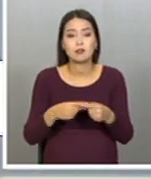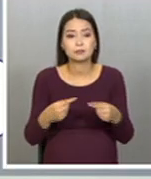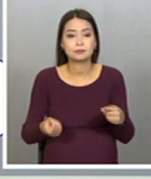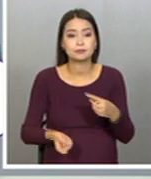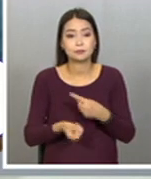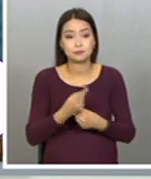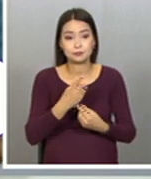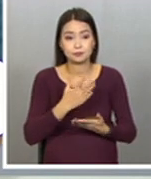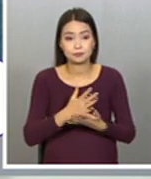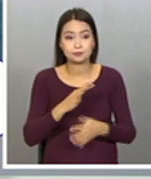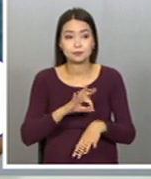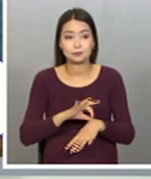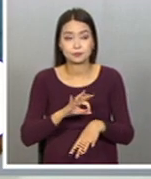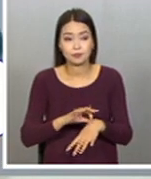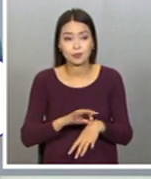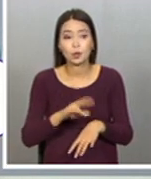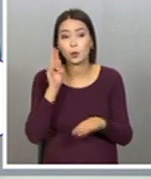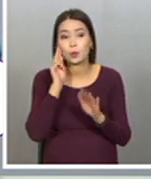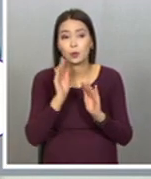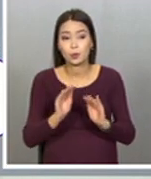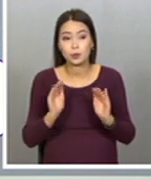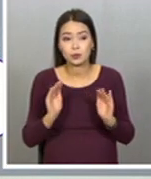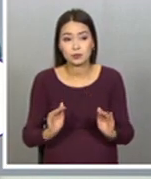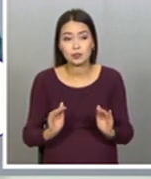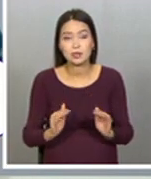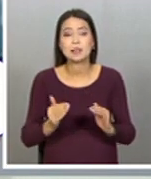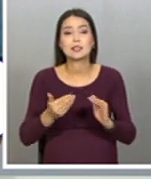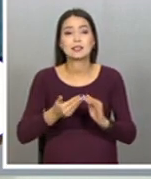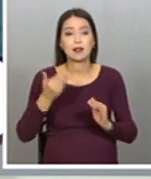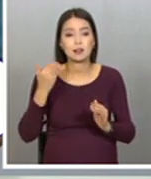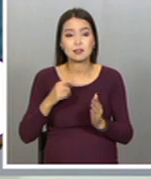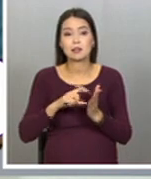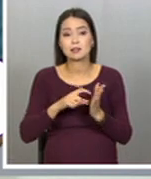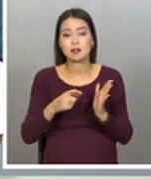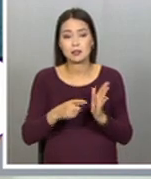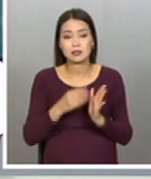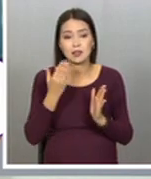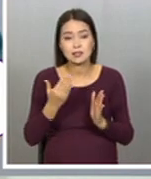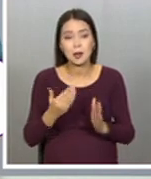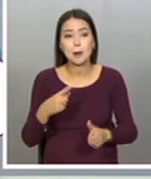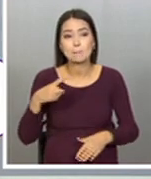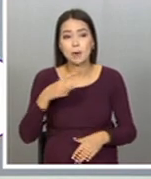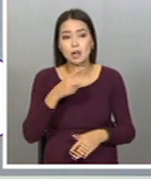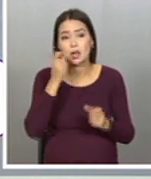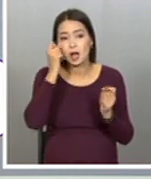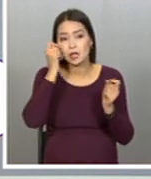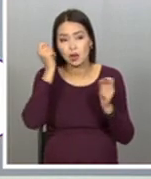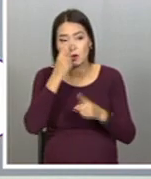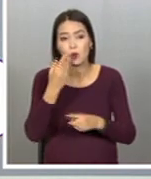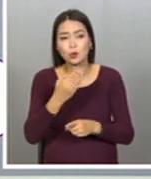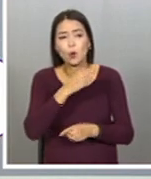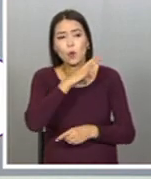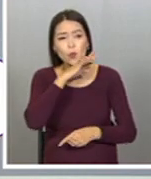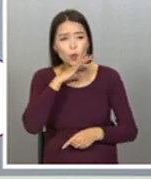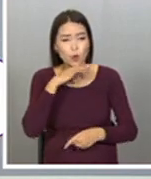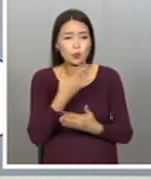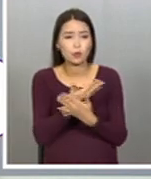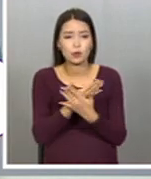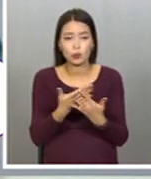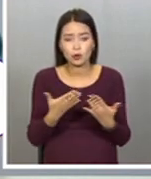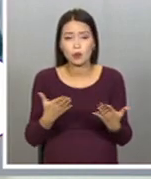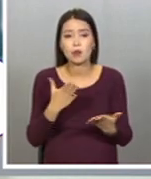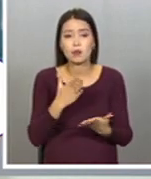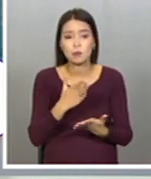сезінеді. Оқушылар, сіздер төменгі сыныпта бактериялармен танысып, олардың көптеген түрлерін